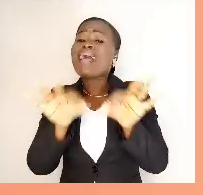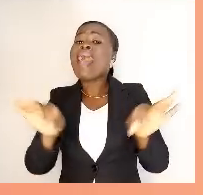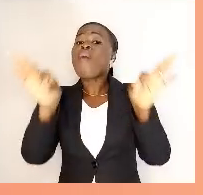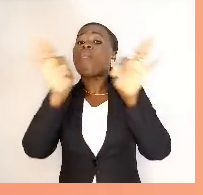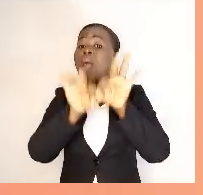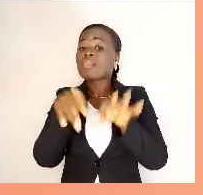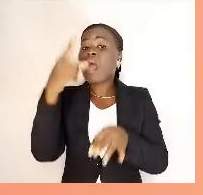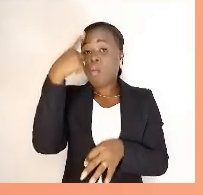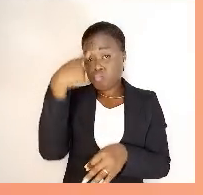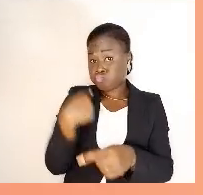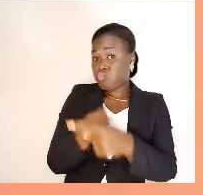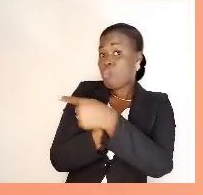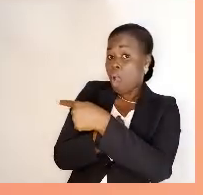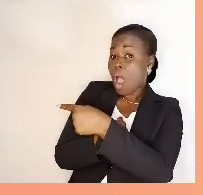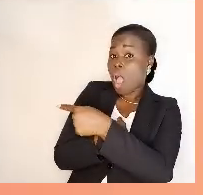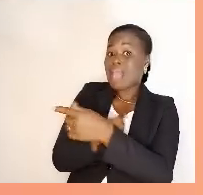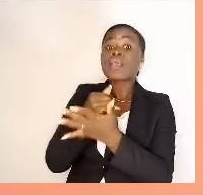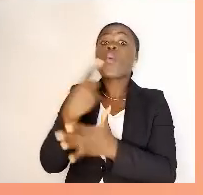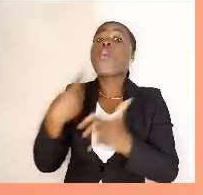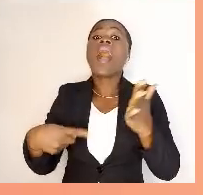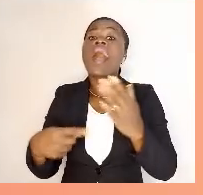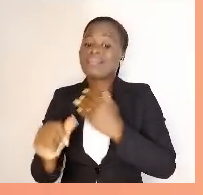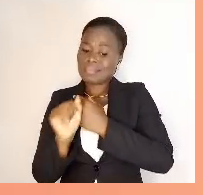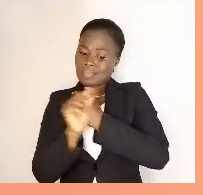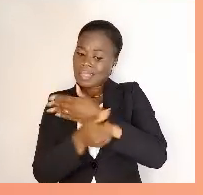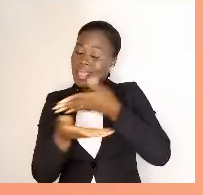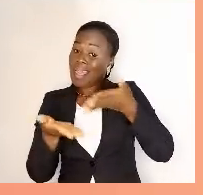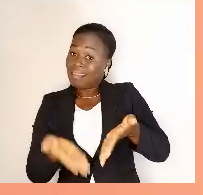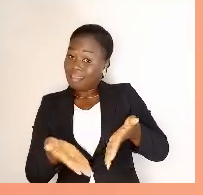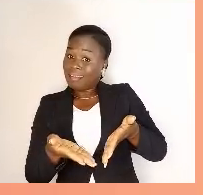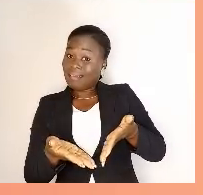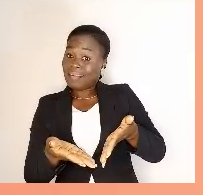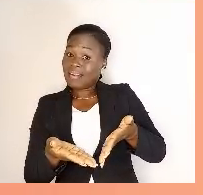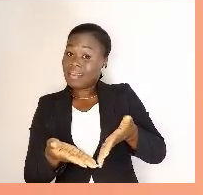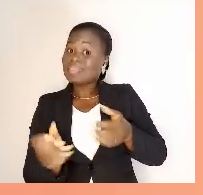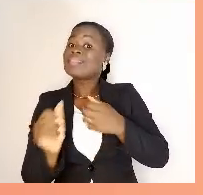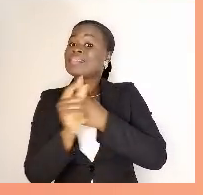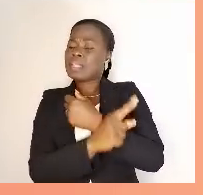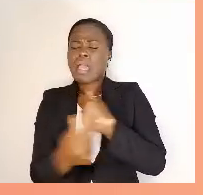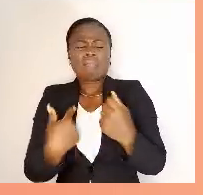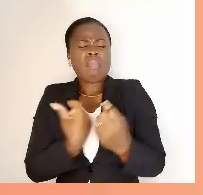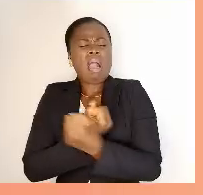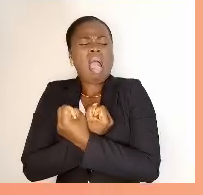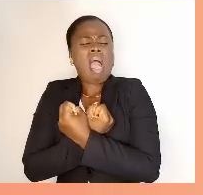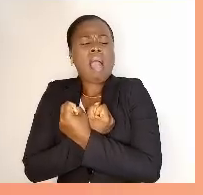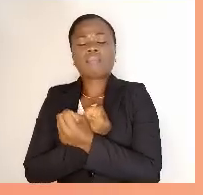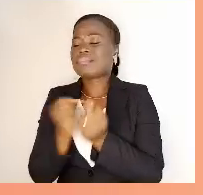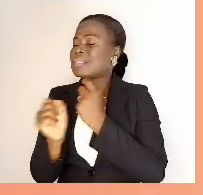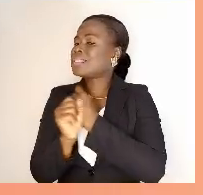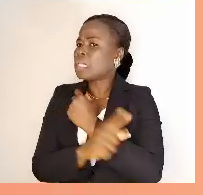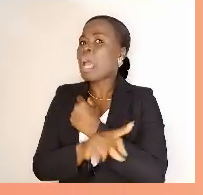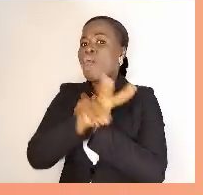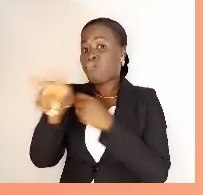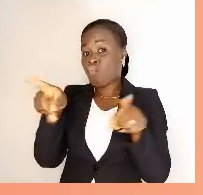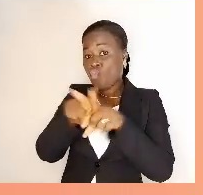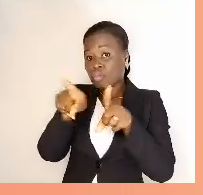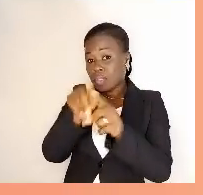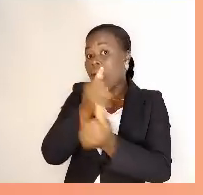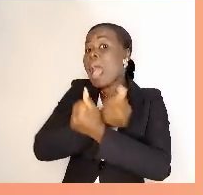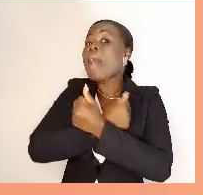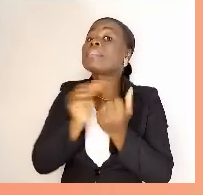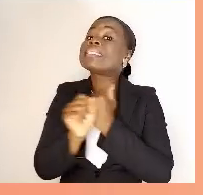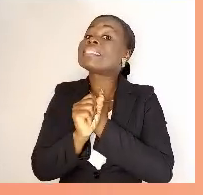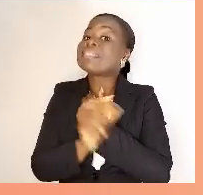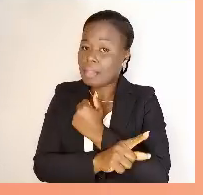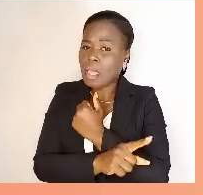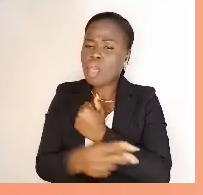L'enjeu essentiel pour moi, c'est que notre cher Sénégal, ce pays que j'ai à cœur, que vous